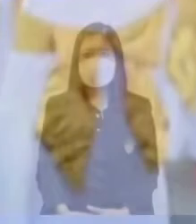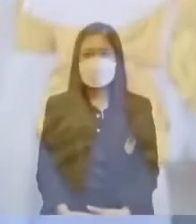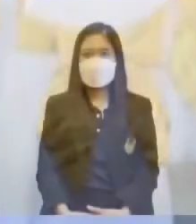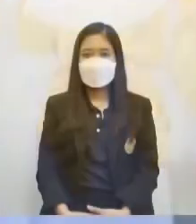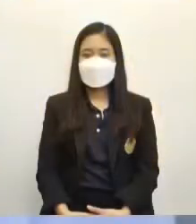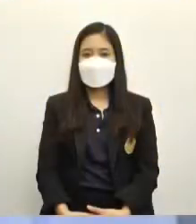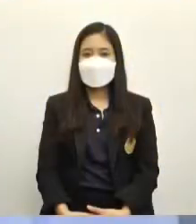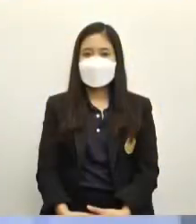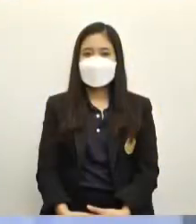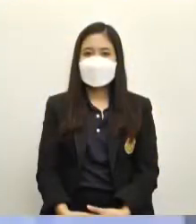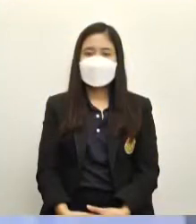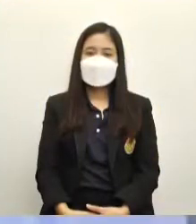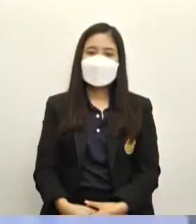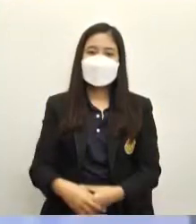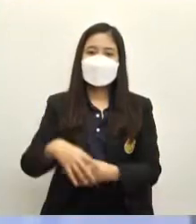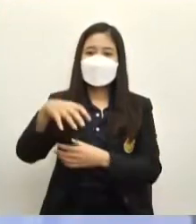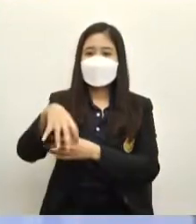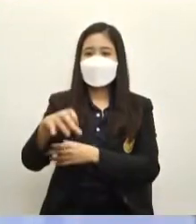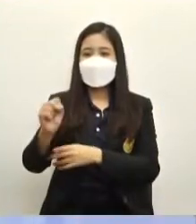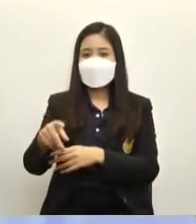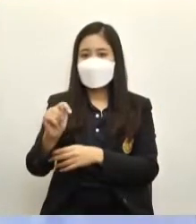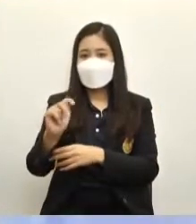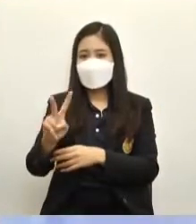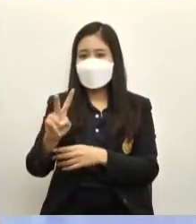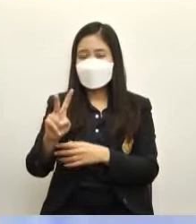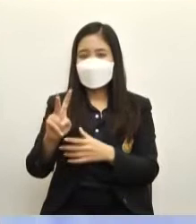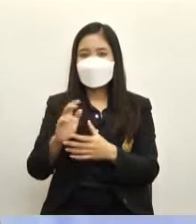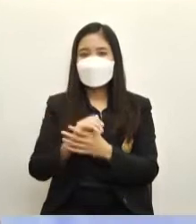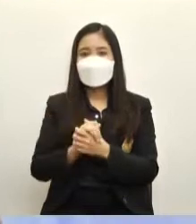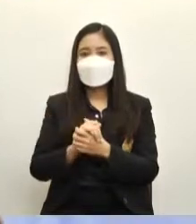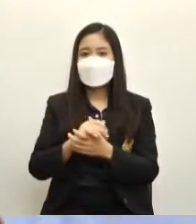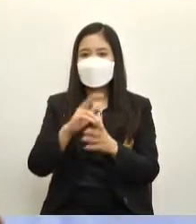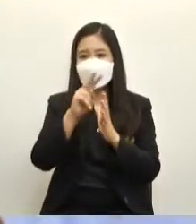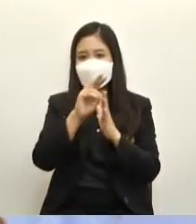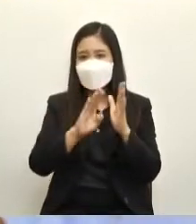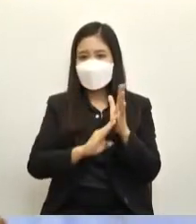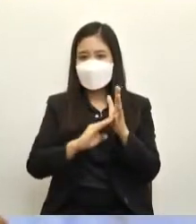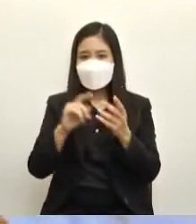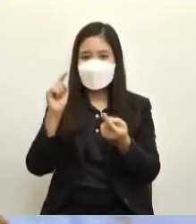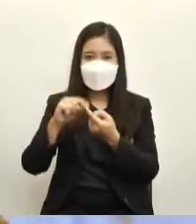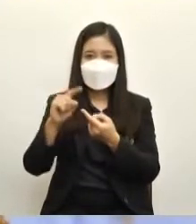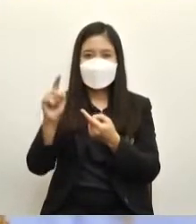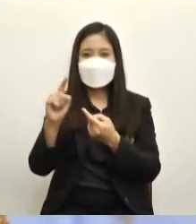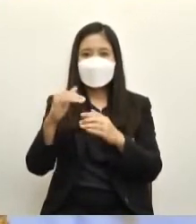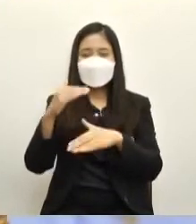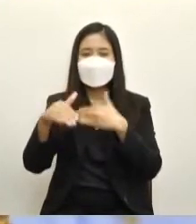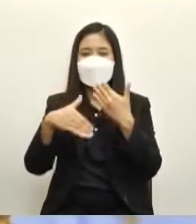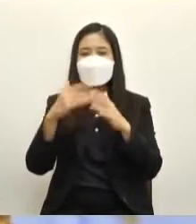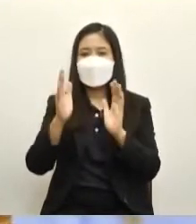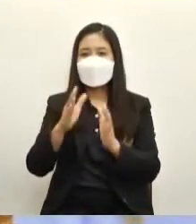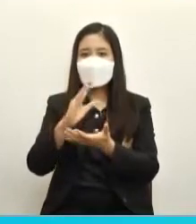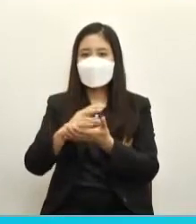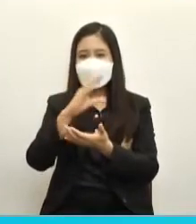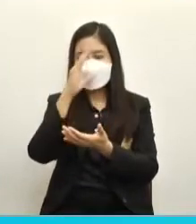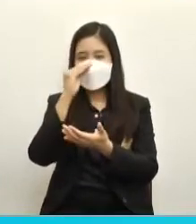สำนักงานคณะกรรมการการศึกษาขั้นพื้นฐานได้กำหนดนโยบายและจุดเน้นที่จะพัฒนาผู้เรียนและสถ